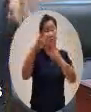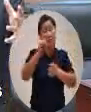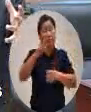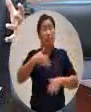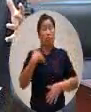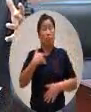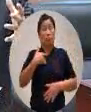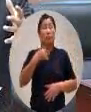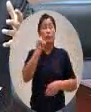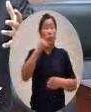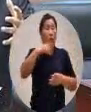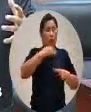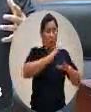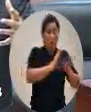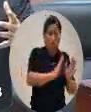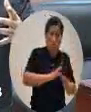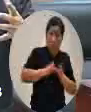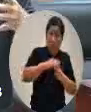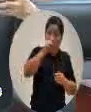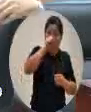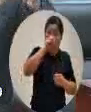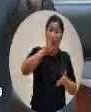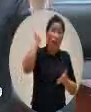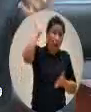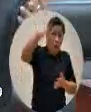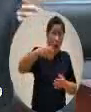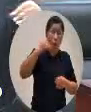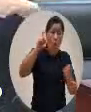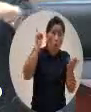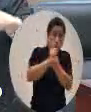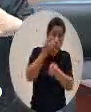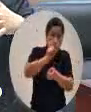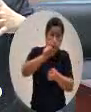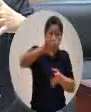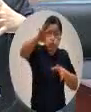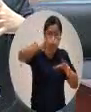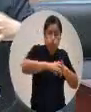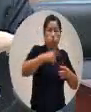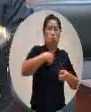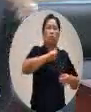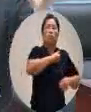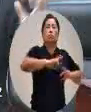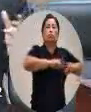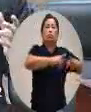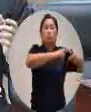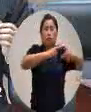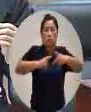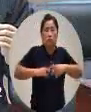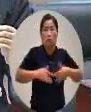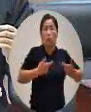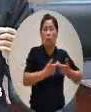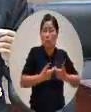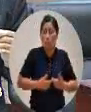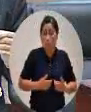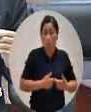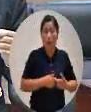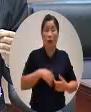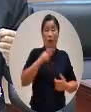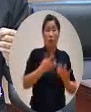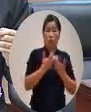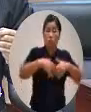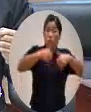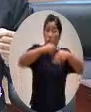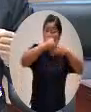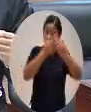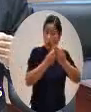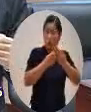我們做到這樣子然後將來如果有所改變我們的研究又發現更多我們要隨時調整那這樣子的一個機制其實對這個城市